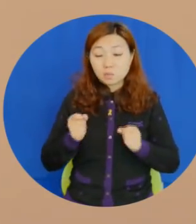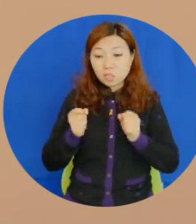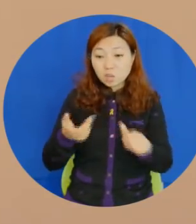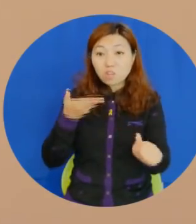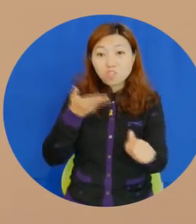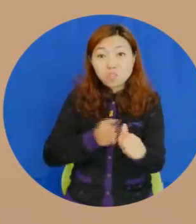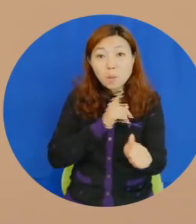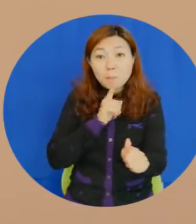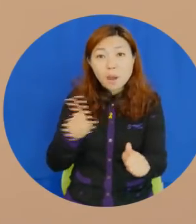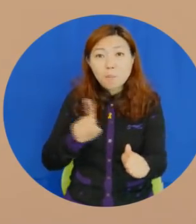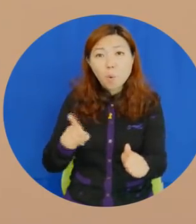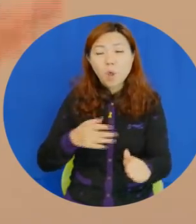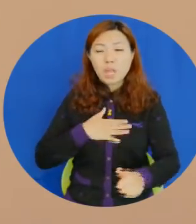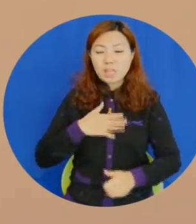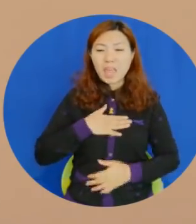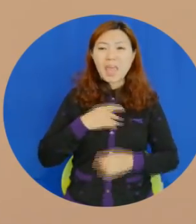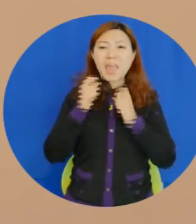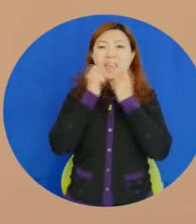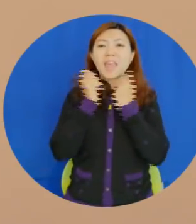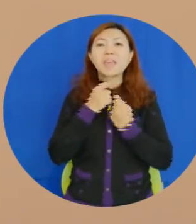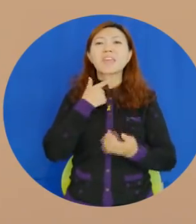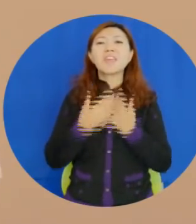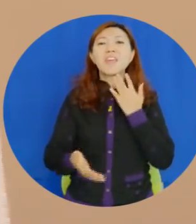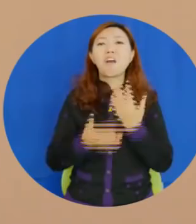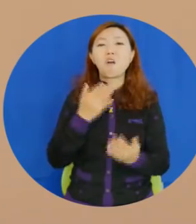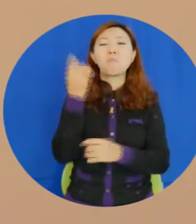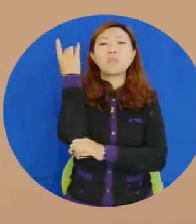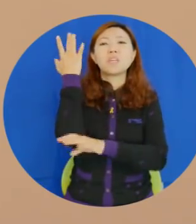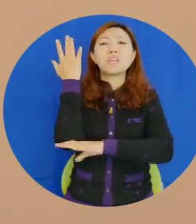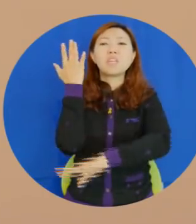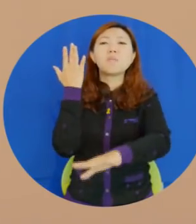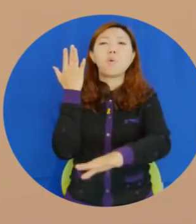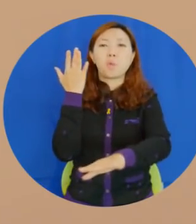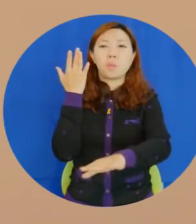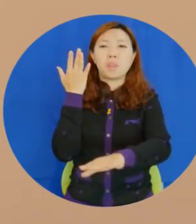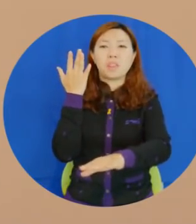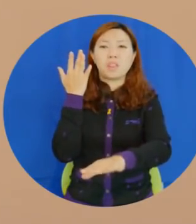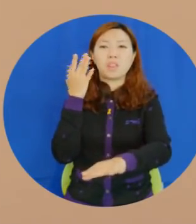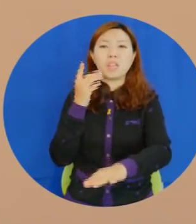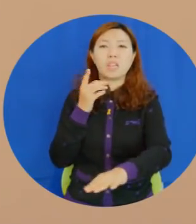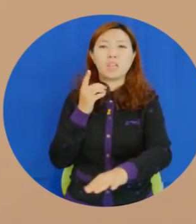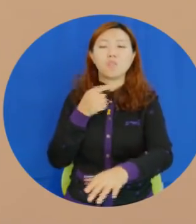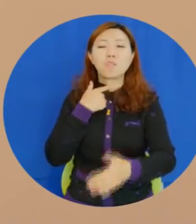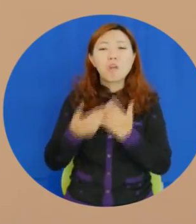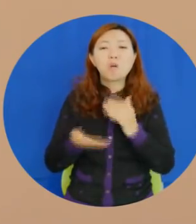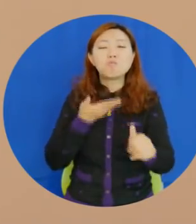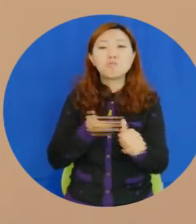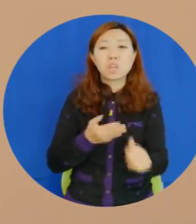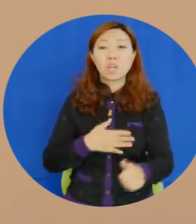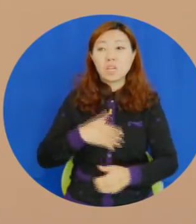없어요. 지금 기회를 준다고 하는 사람들은 자기 경험에 바탕을 두고 있기 때문에.